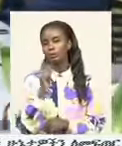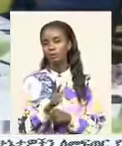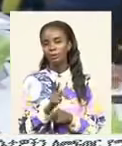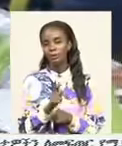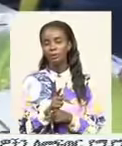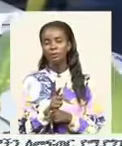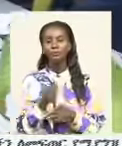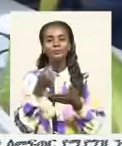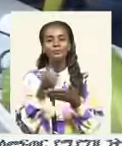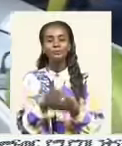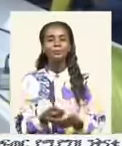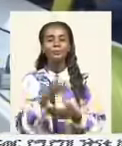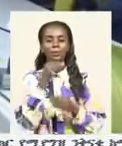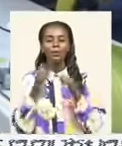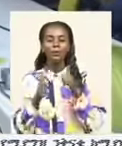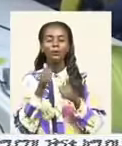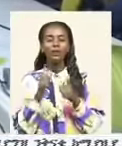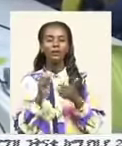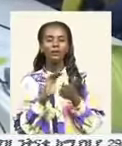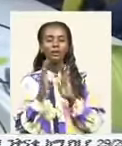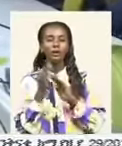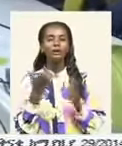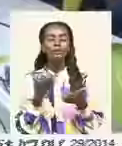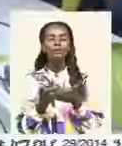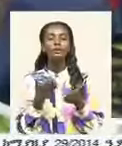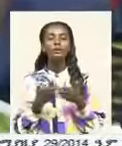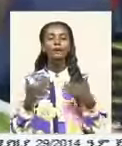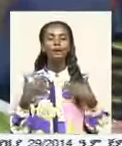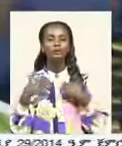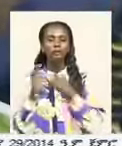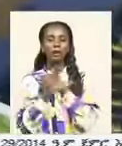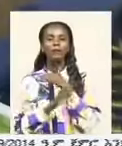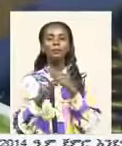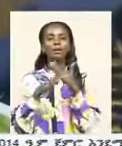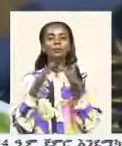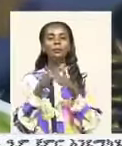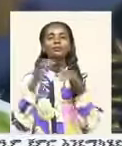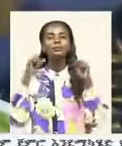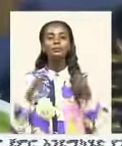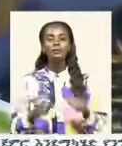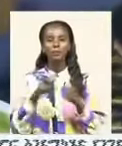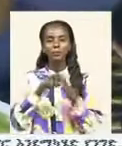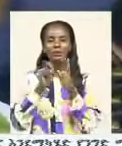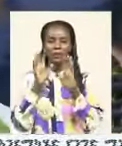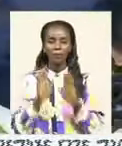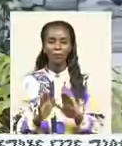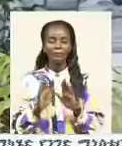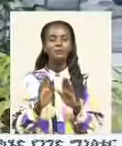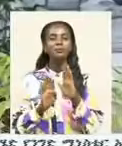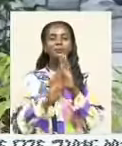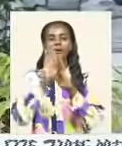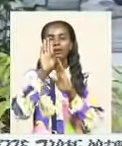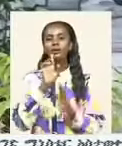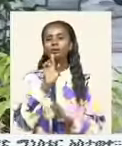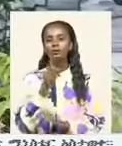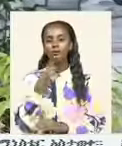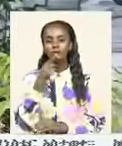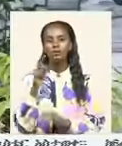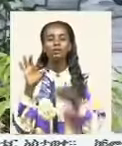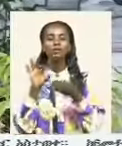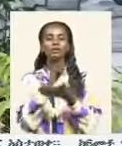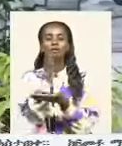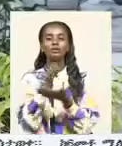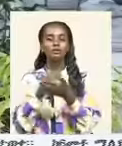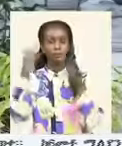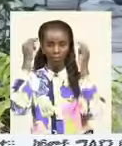ይጠበቃል። ጠንካራና ተወዳዳሪ የሆነ ኢኮኖሚ ያላት ነገር መገንባት የሚቻለው ምርታማነትን በማሳደግ ነው ሲሉም የኢንዱስትሪ